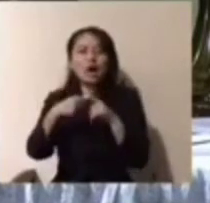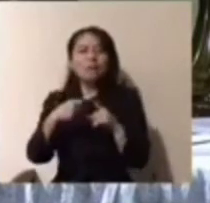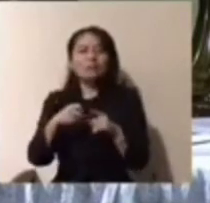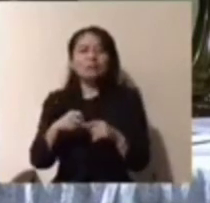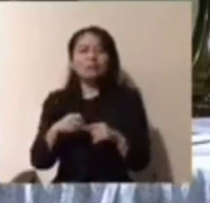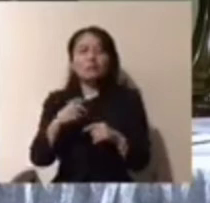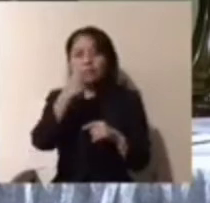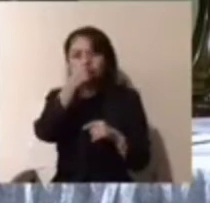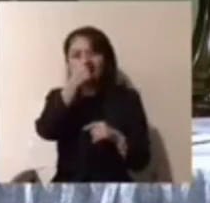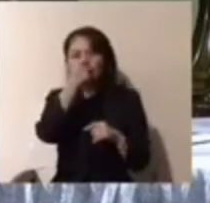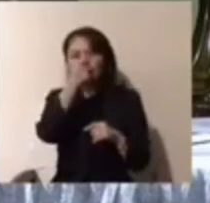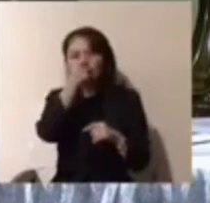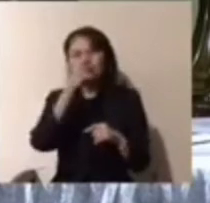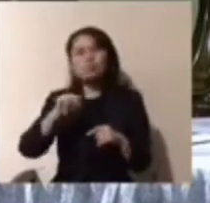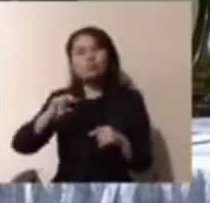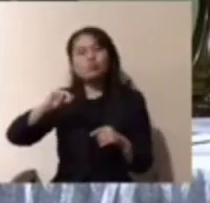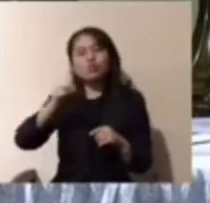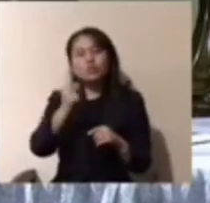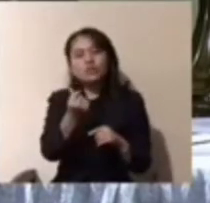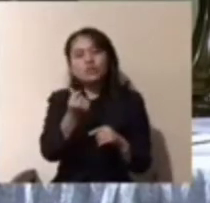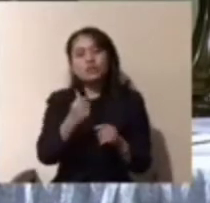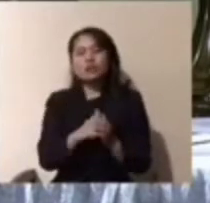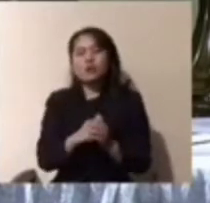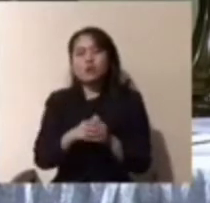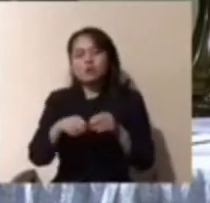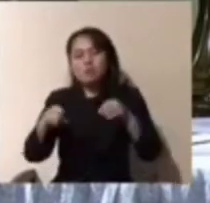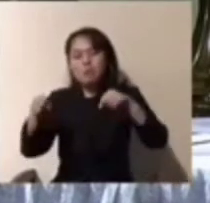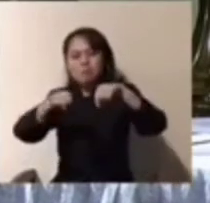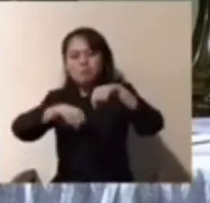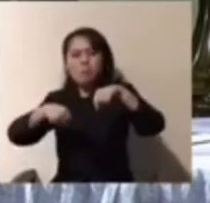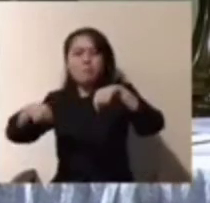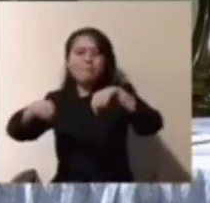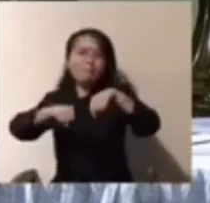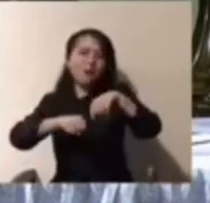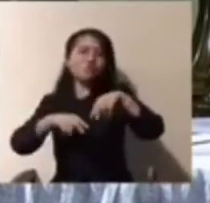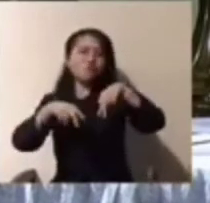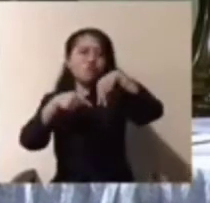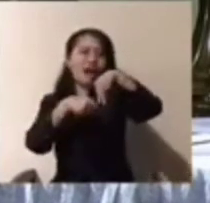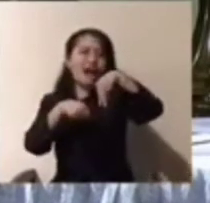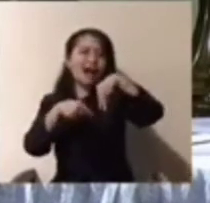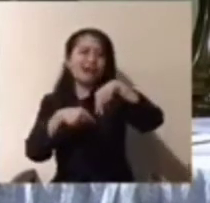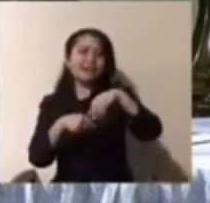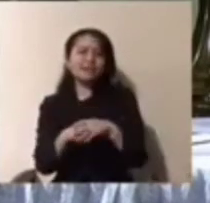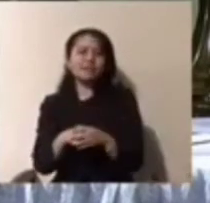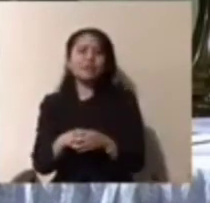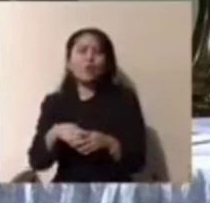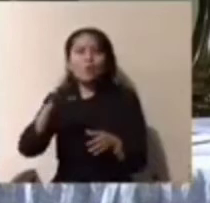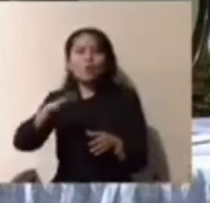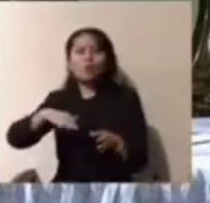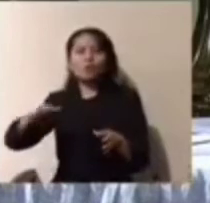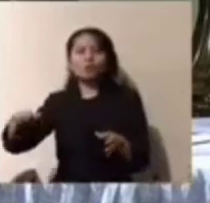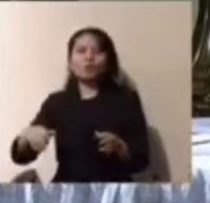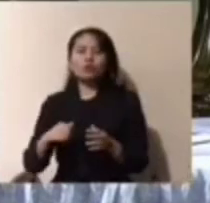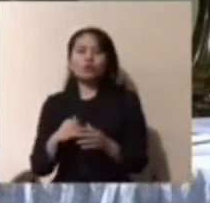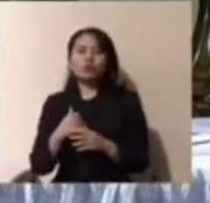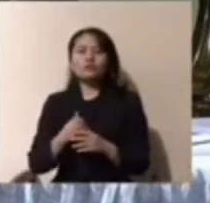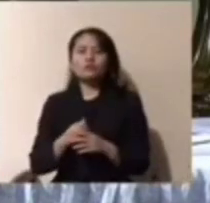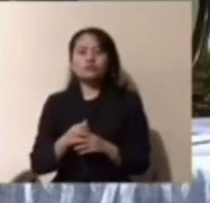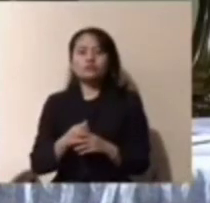Ia membasuh kaki murid-muridnya karena ia mau menunjukkan bahwa